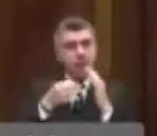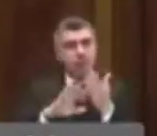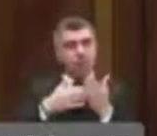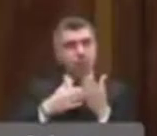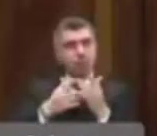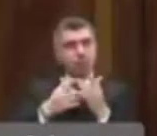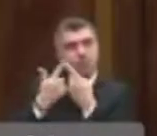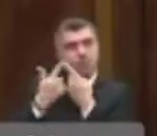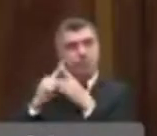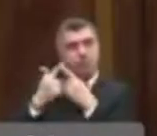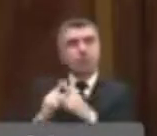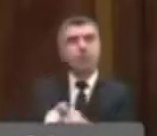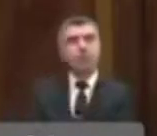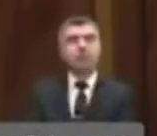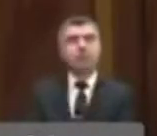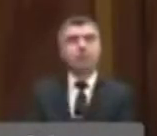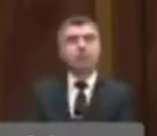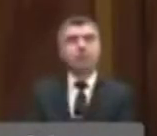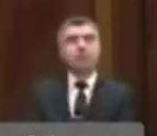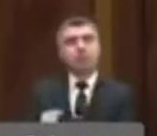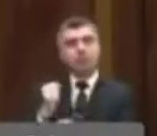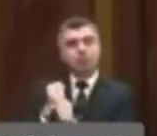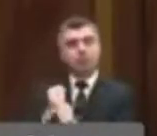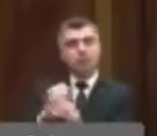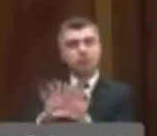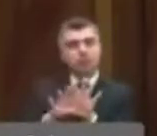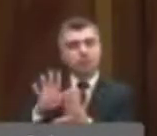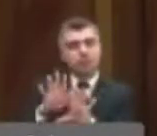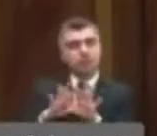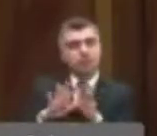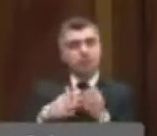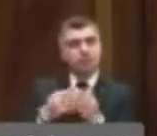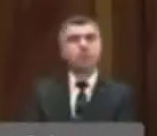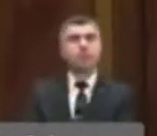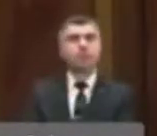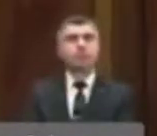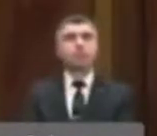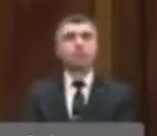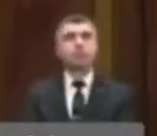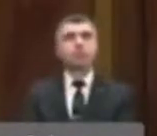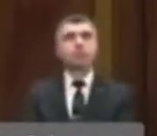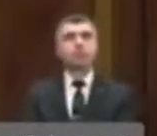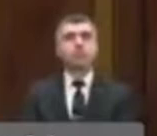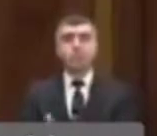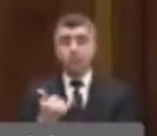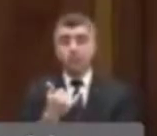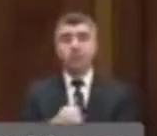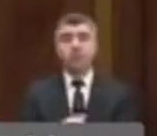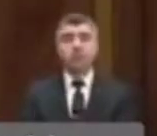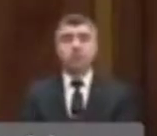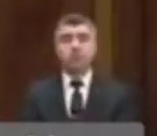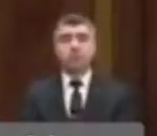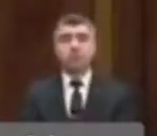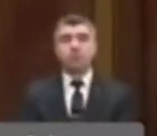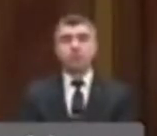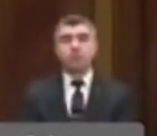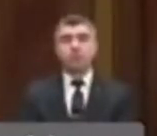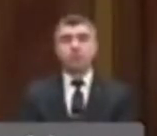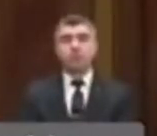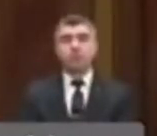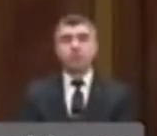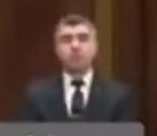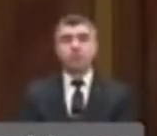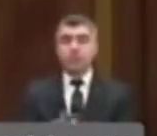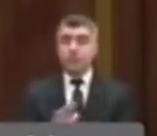ترسيخ قيم الهوية المغربية، وهدف حد ذاته مكتسب. وإلى